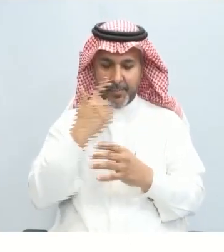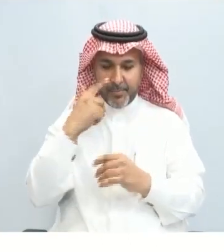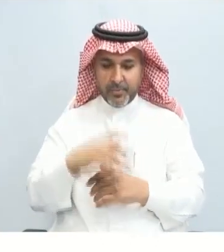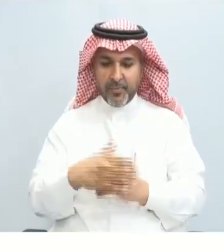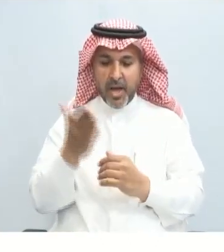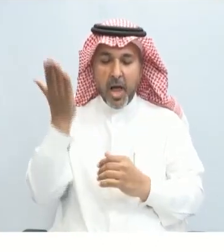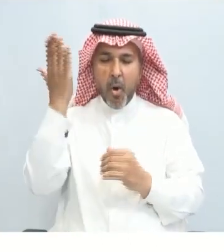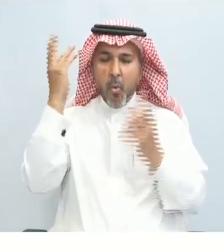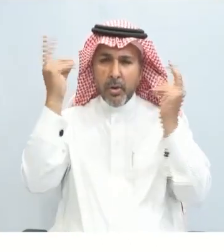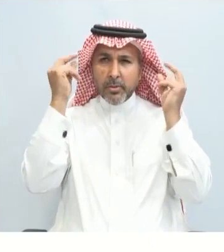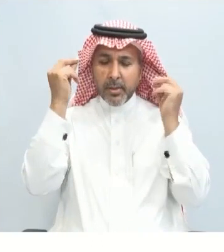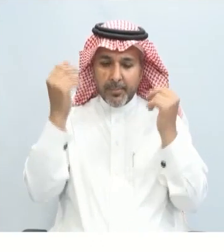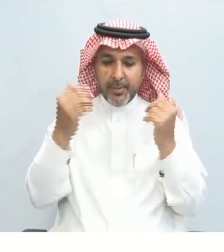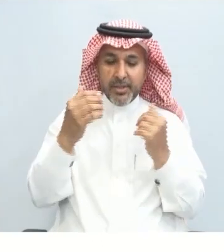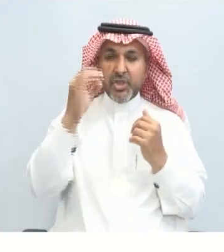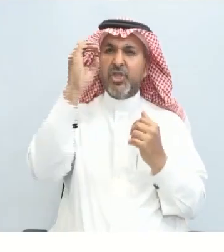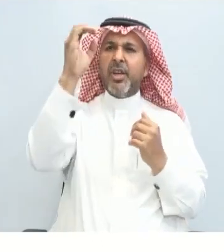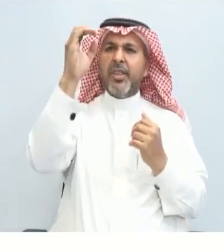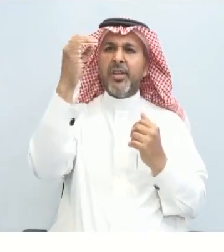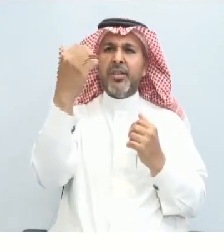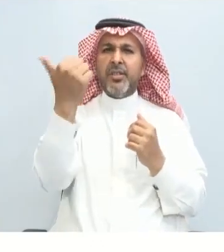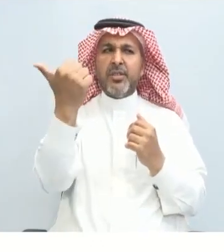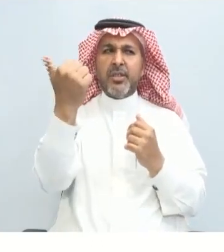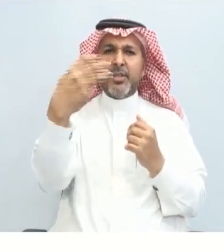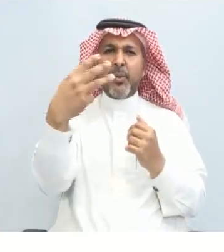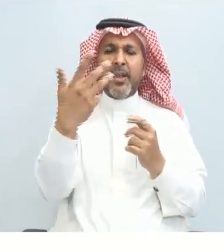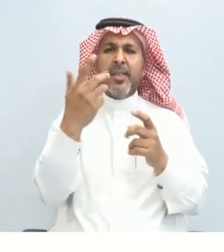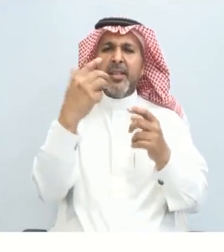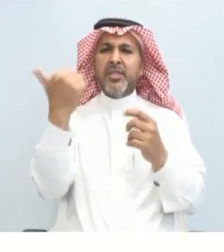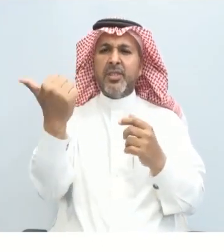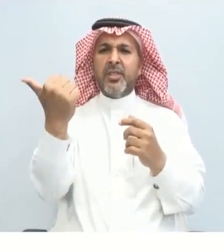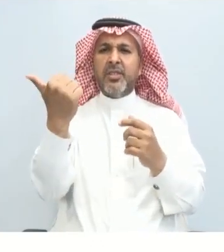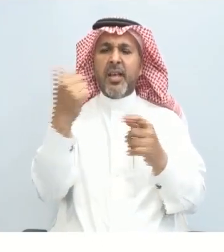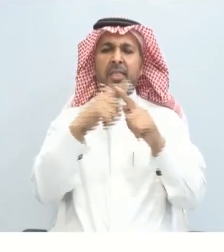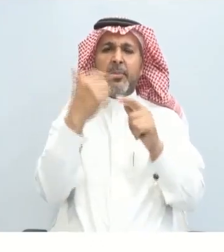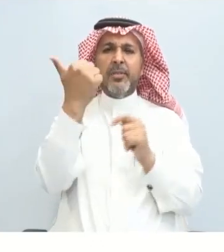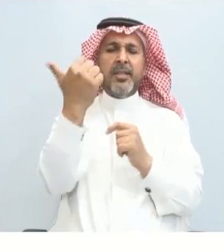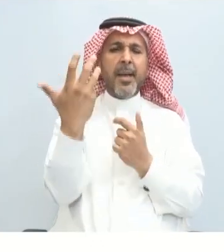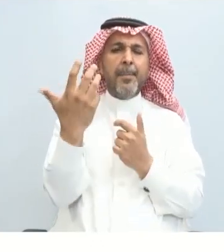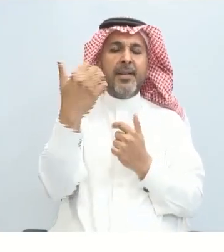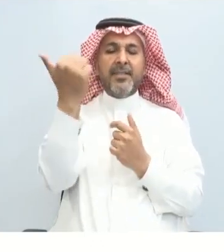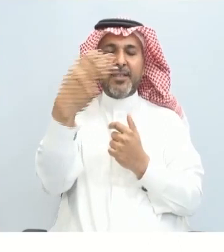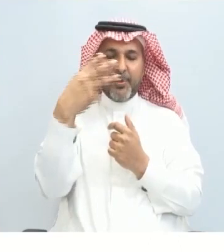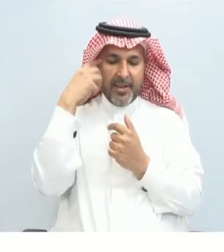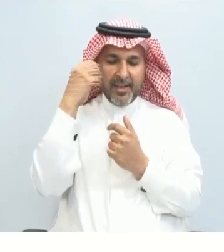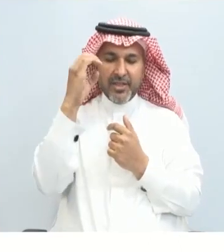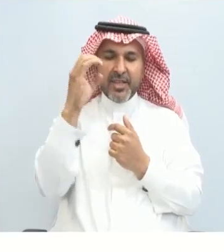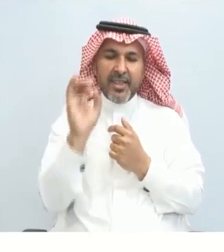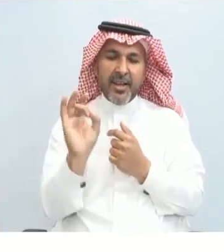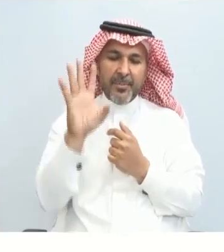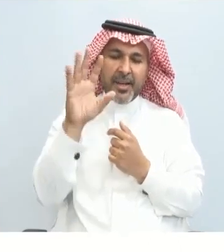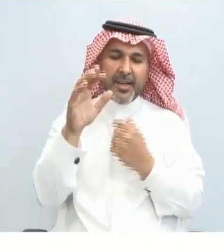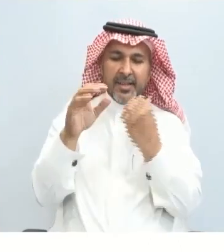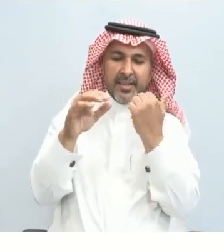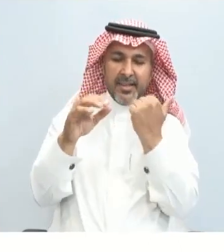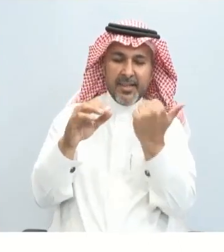القاعده اللي تعلمناها في الدرس الماضي قلنا انه اذا كان عندك مثلا عدد اس ام على ان فانت ممكن